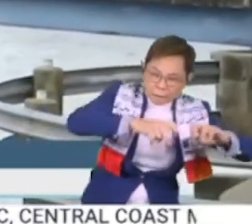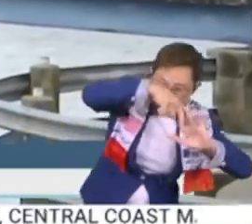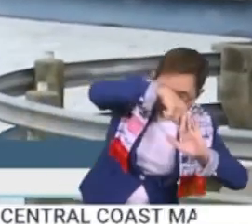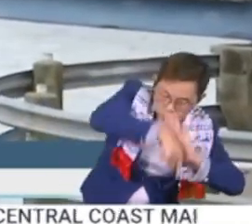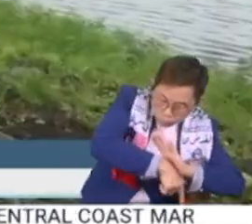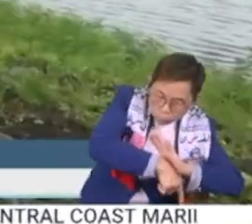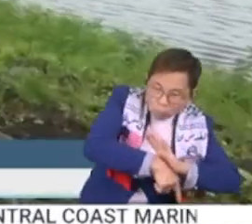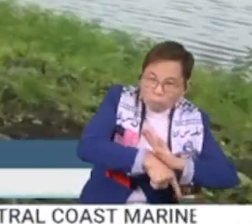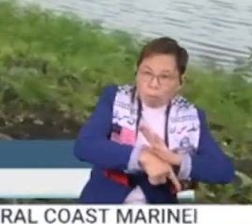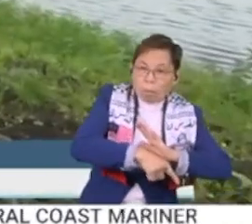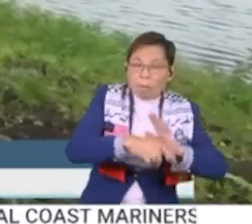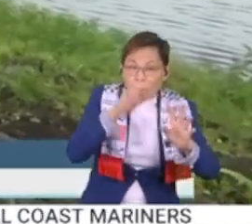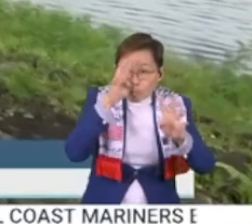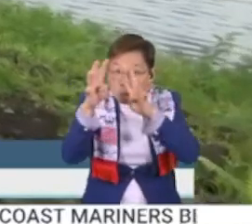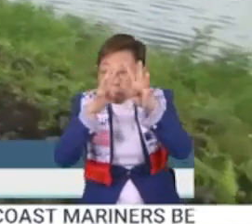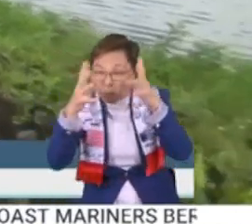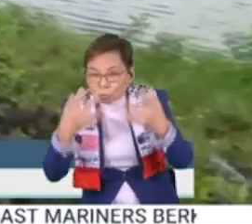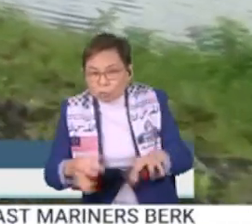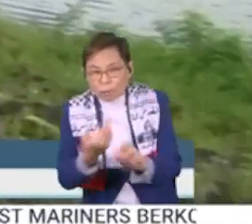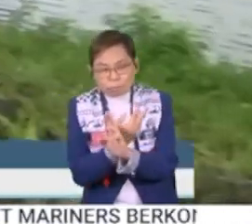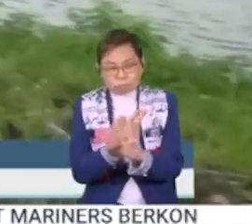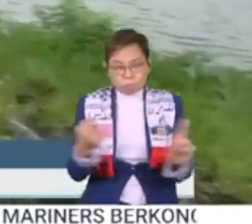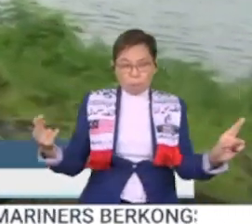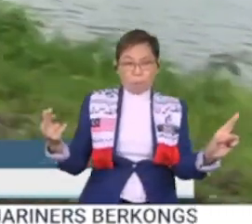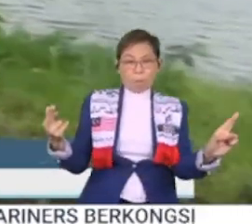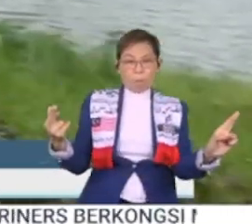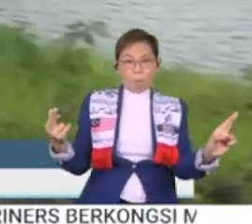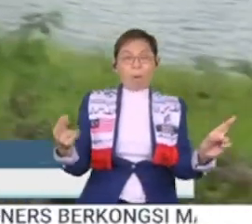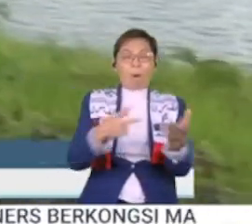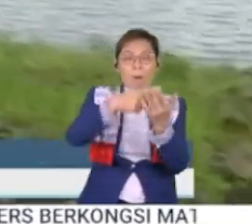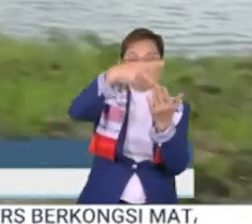danant Ini tah tersan